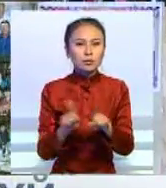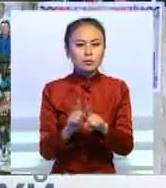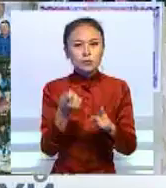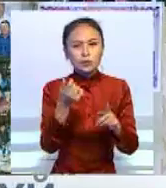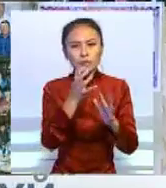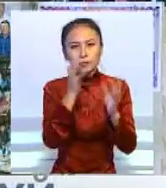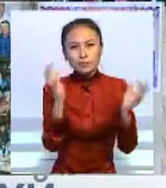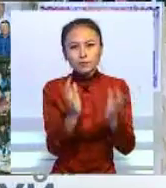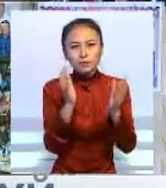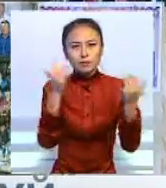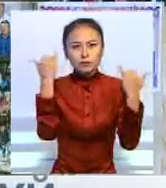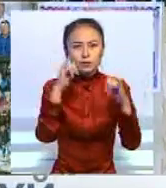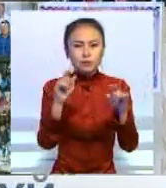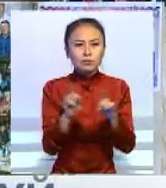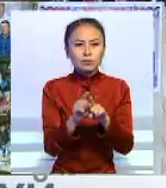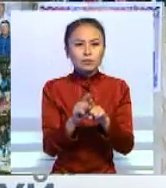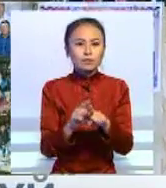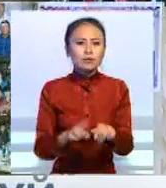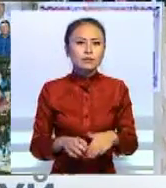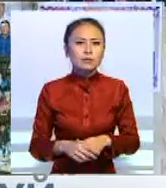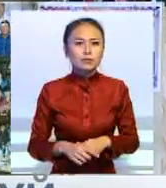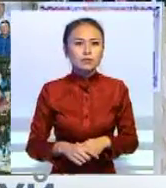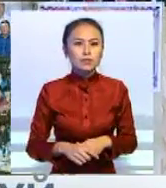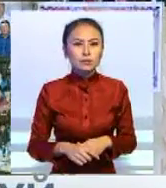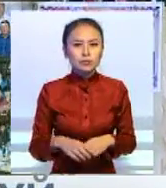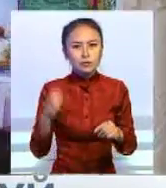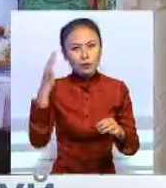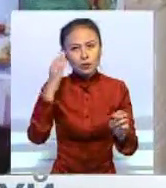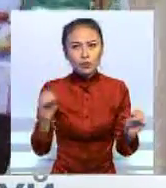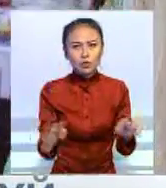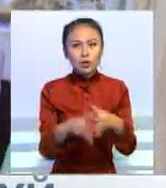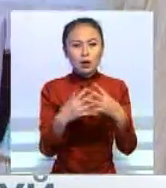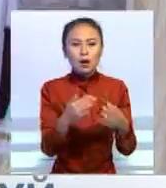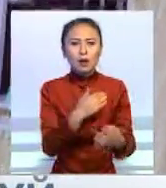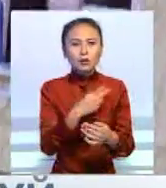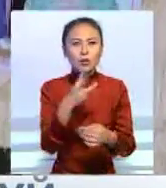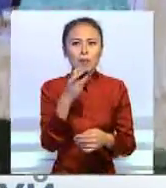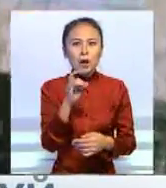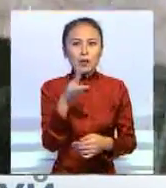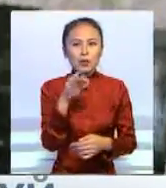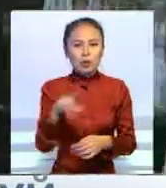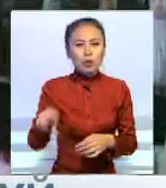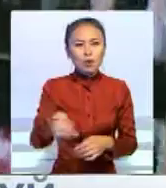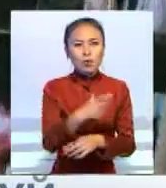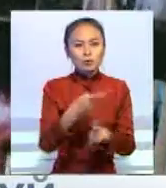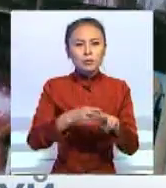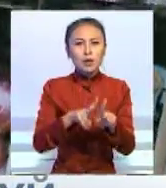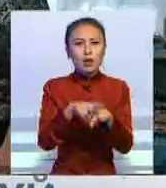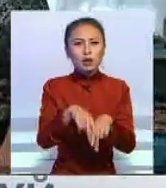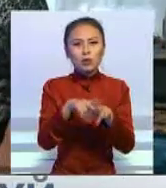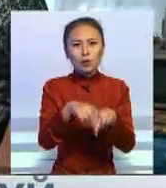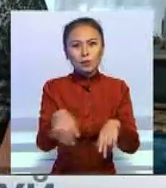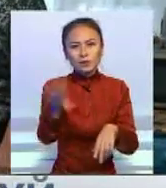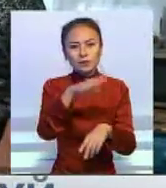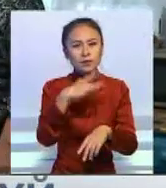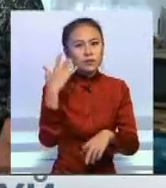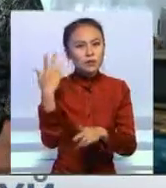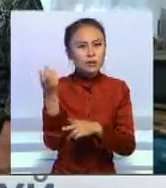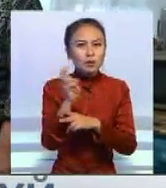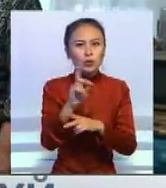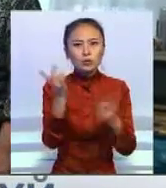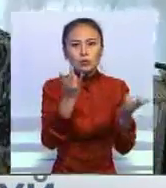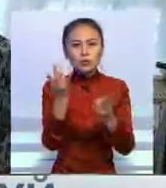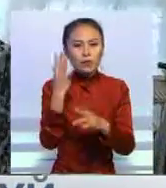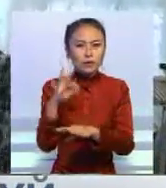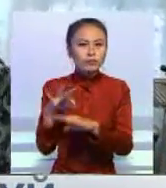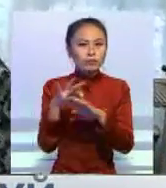асырап, не асырап, разъезді көтерейін деп отырмын. Мәртөк ауданының атқа мінерлері әжейдің қал жағдайын сұрап, қажетін